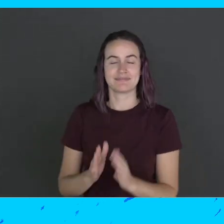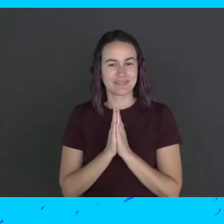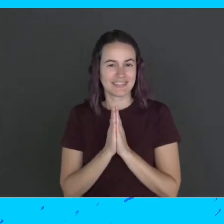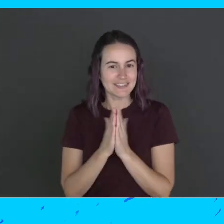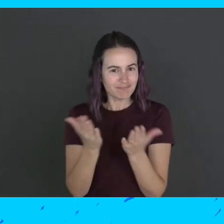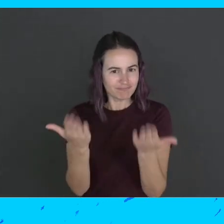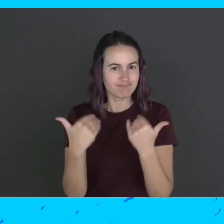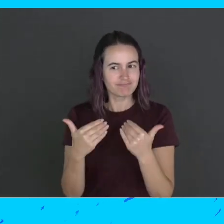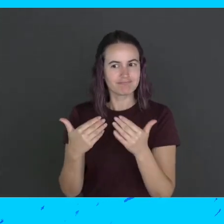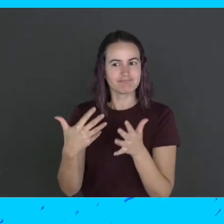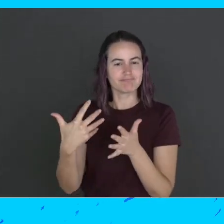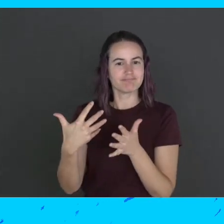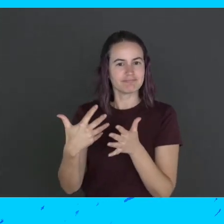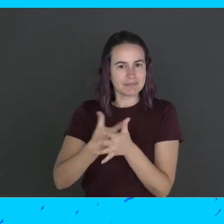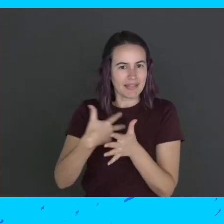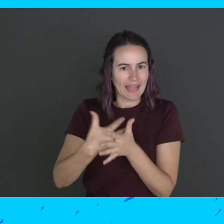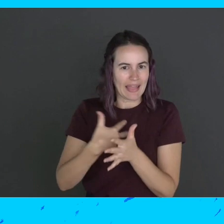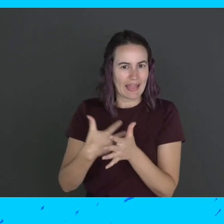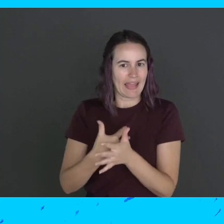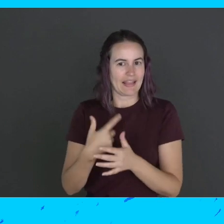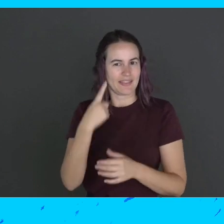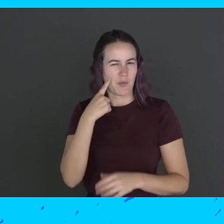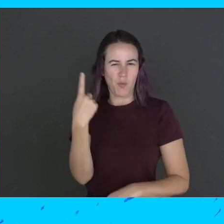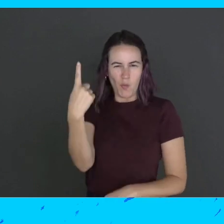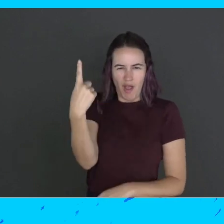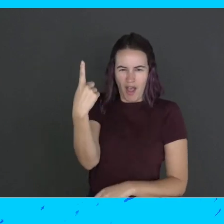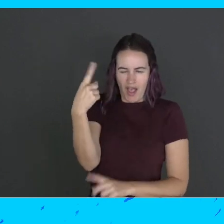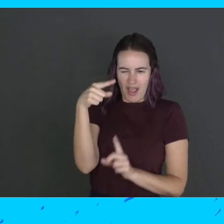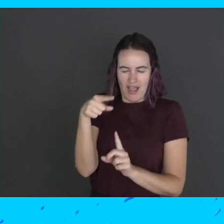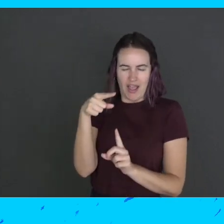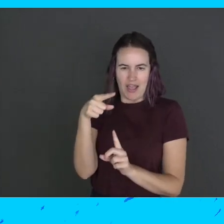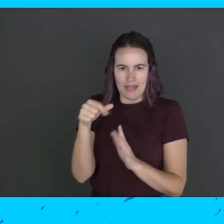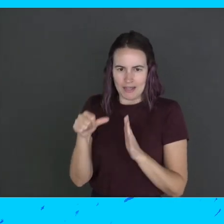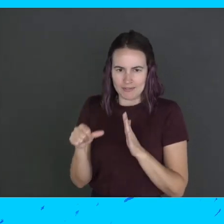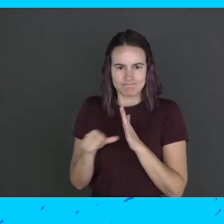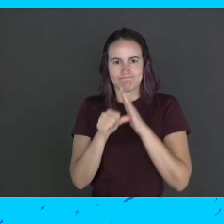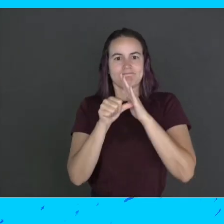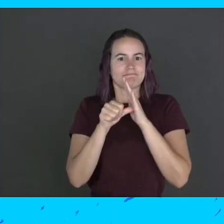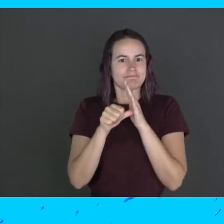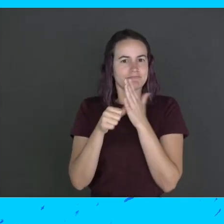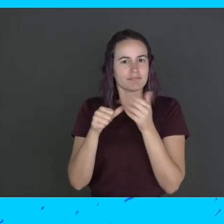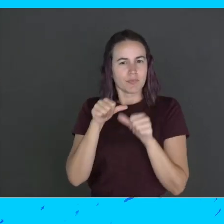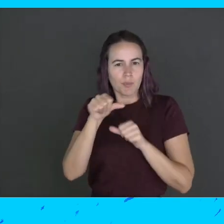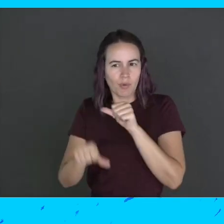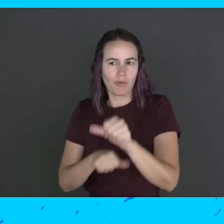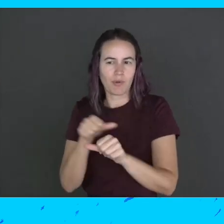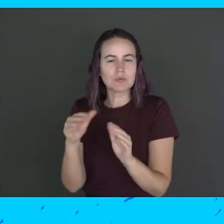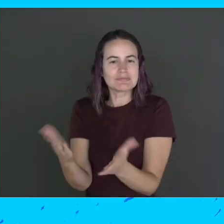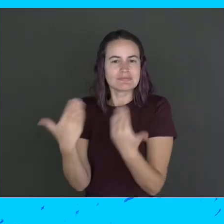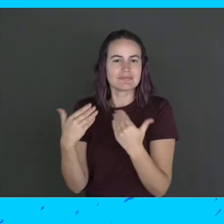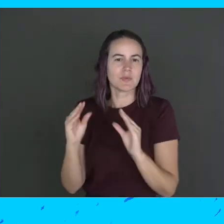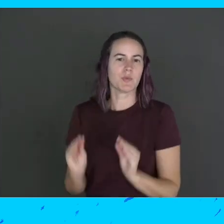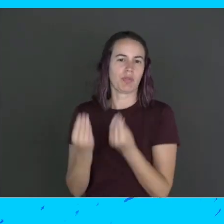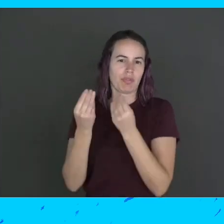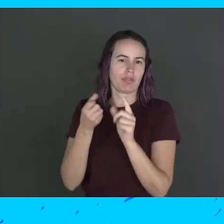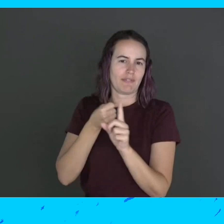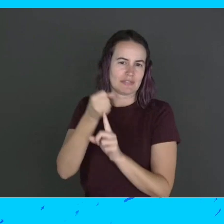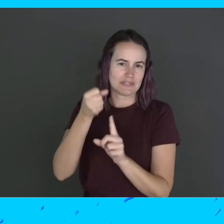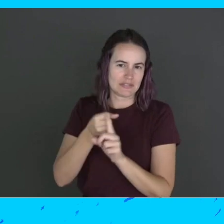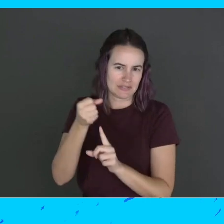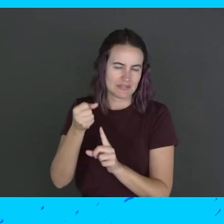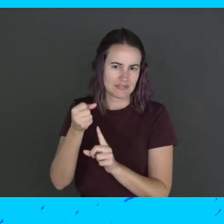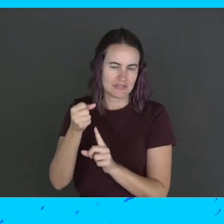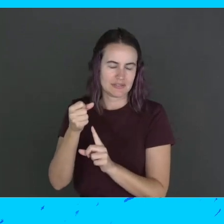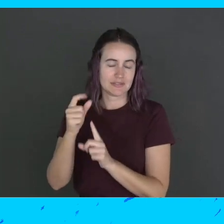quelle est une façon clé pour engager les jeunes à défendre leurs droits et créer un